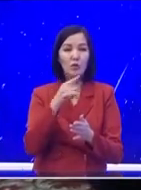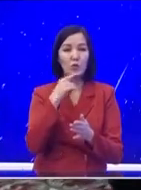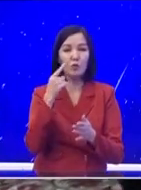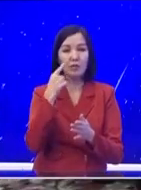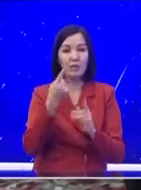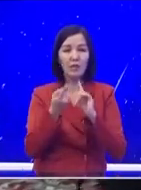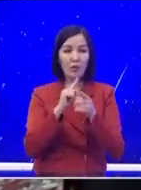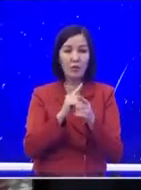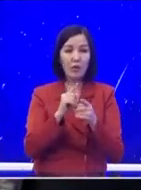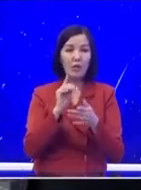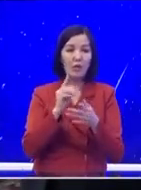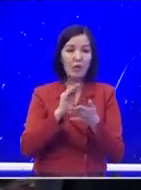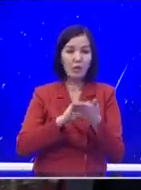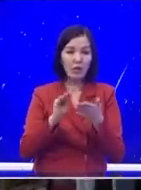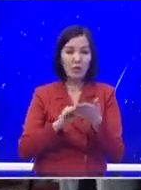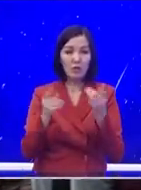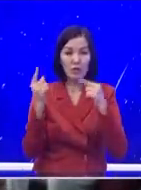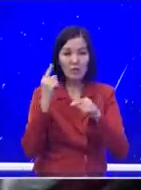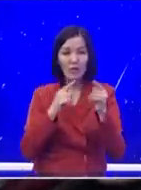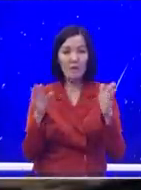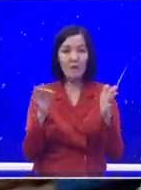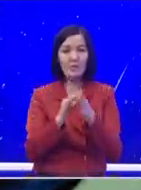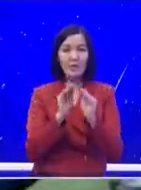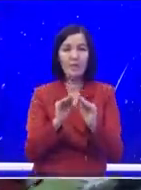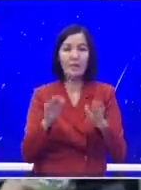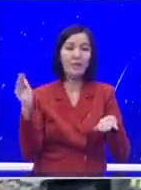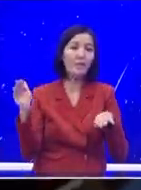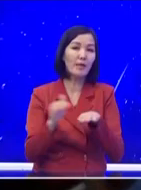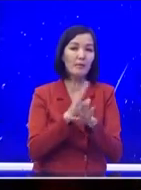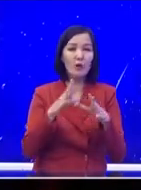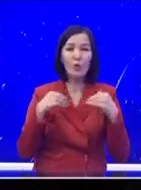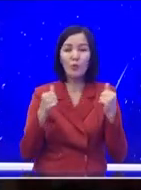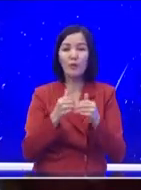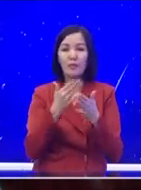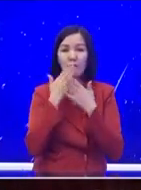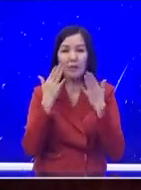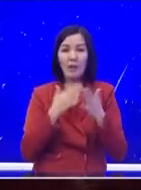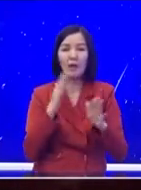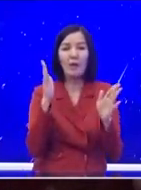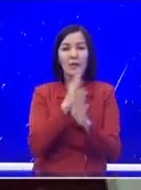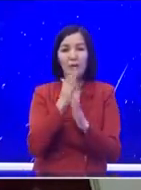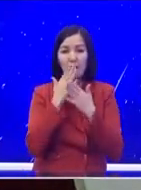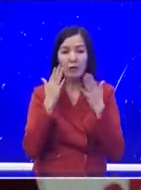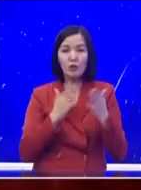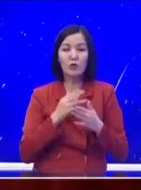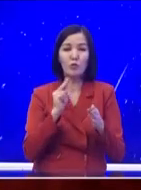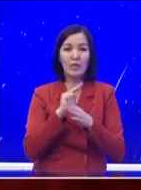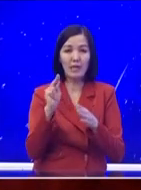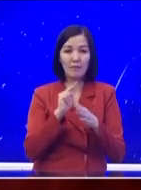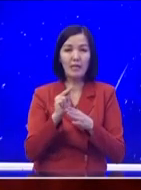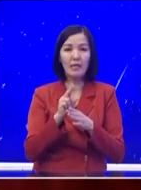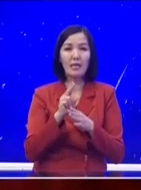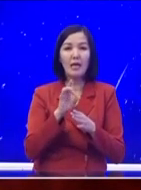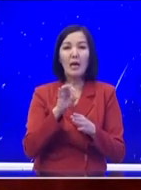аударылыпты. Жазушы шығармаларының мақсаты балаларды мейірімділікке, отбасына деген махабатты және